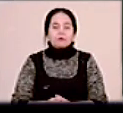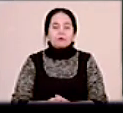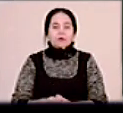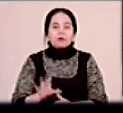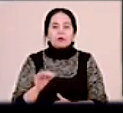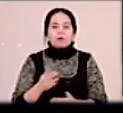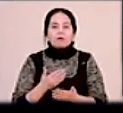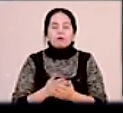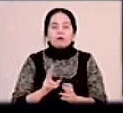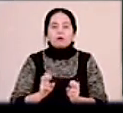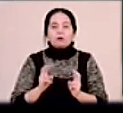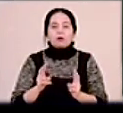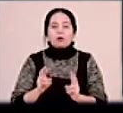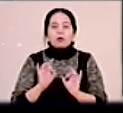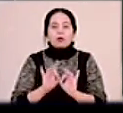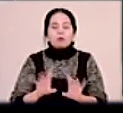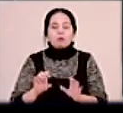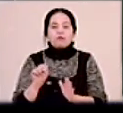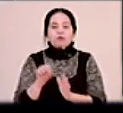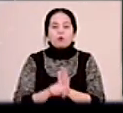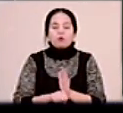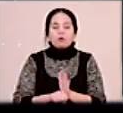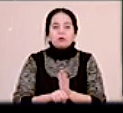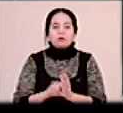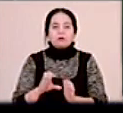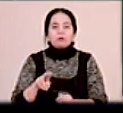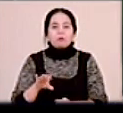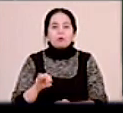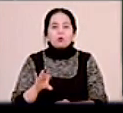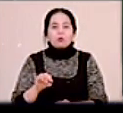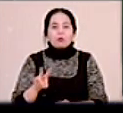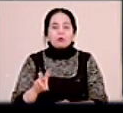И вот как описывает убийство Спитамена.